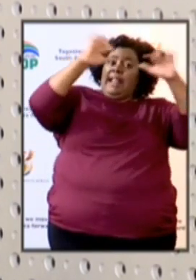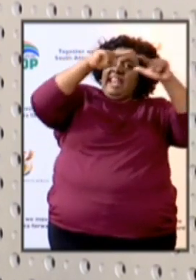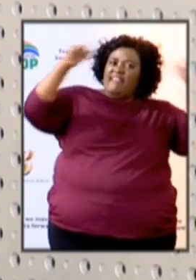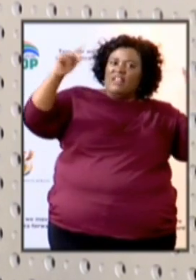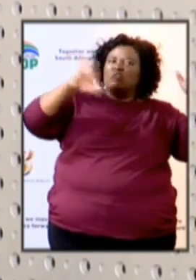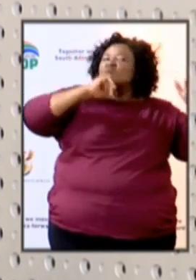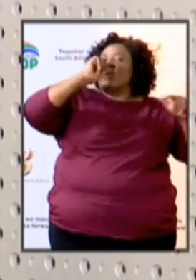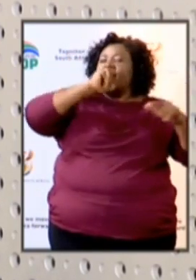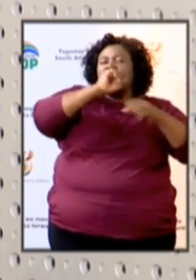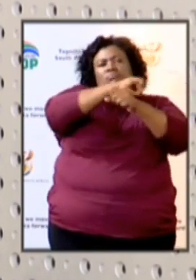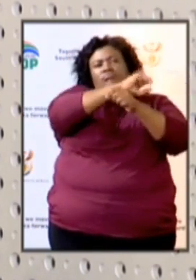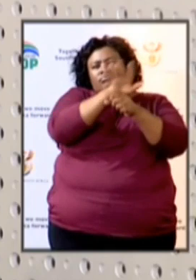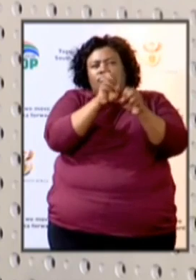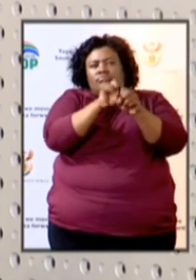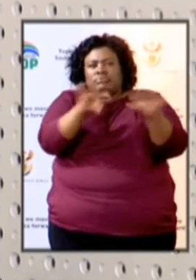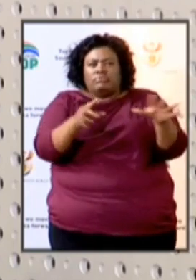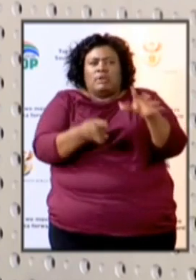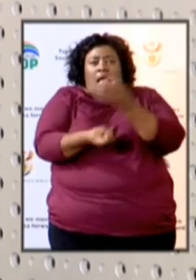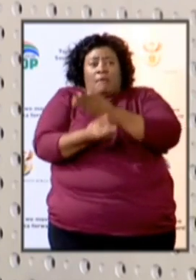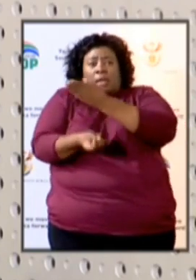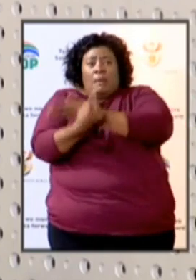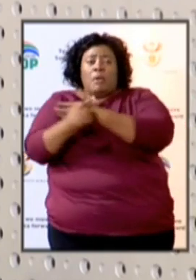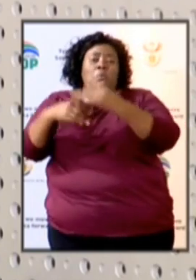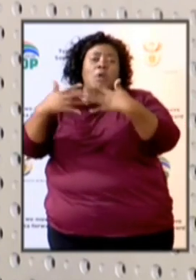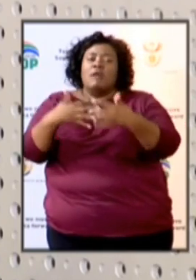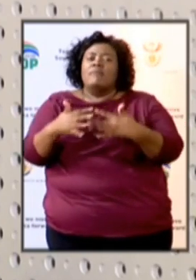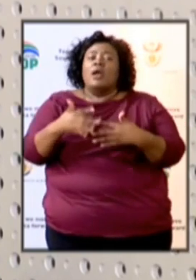singadlondlobala kanjani sizoba right